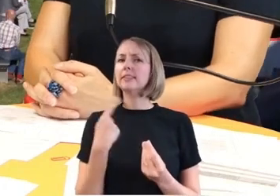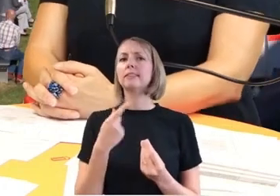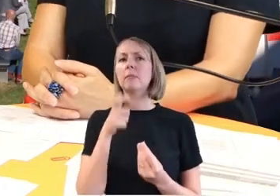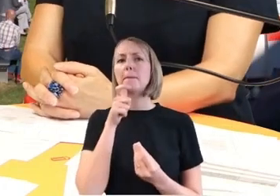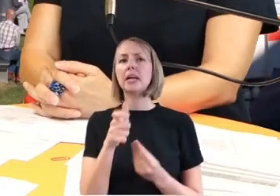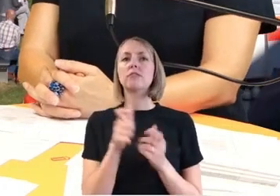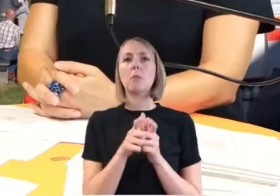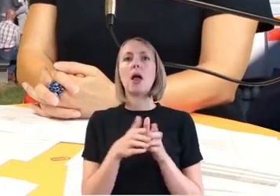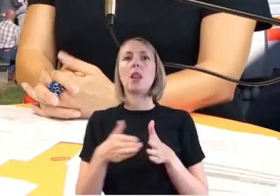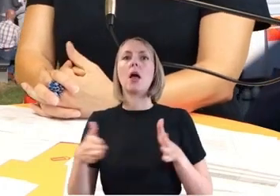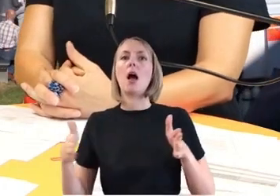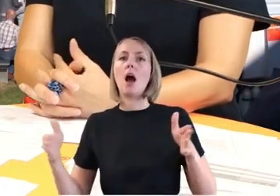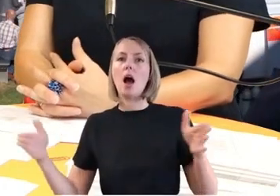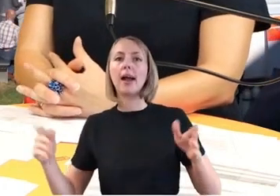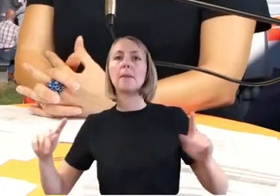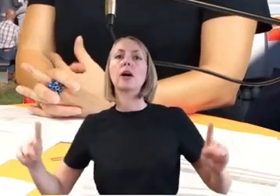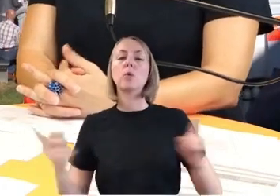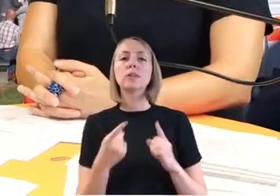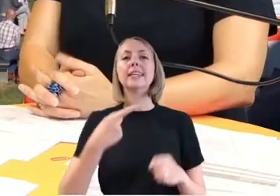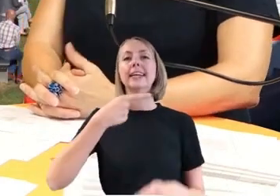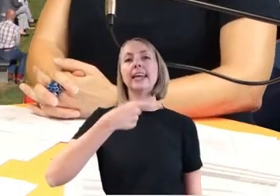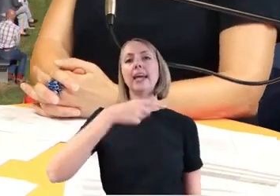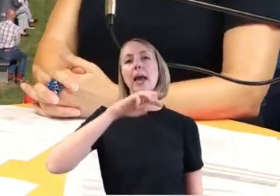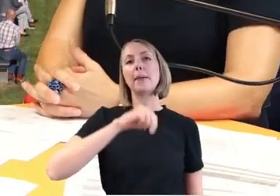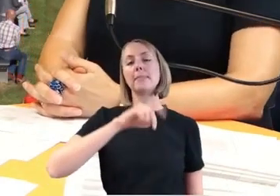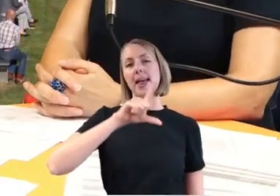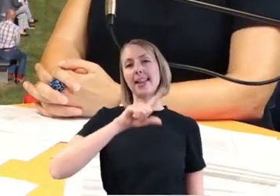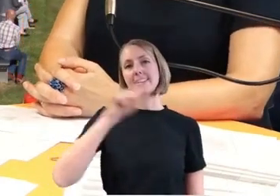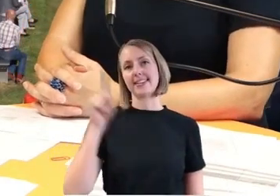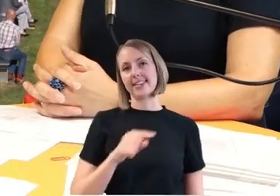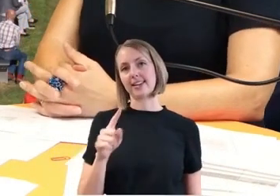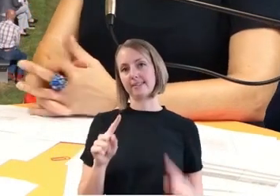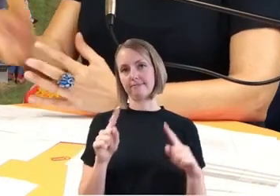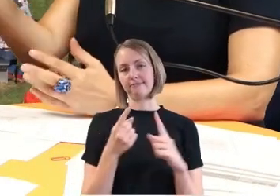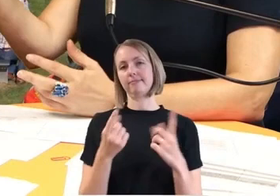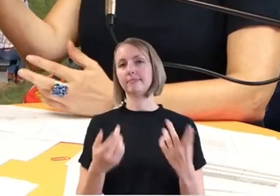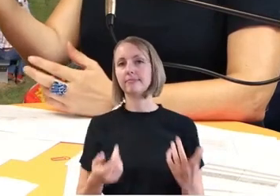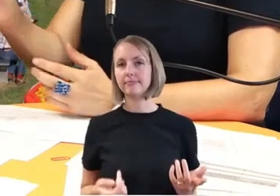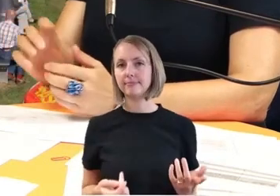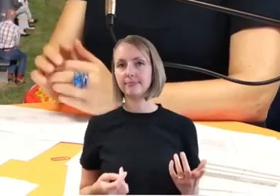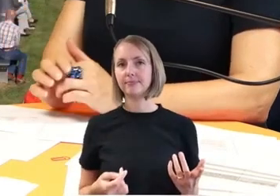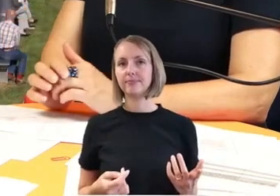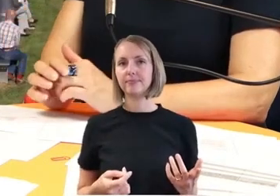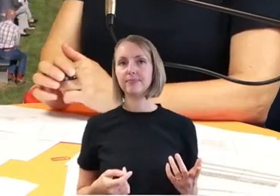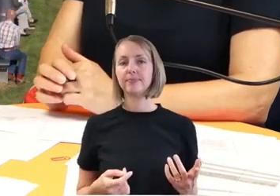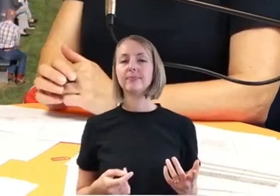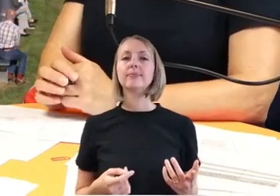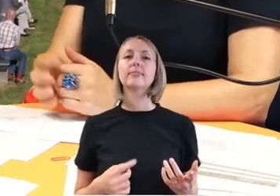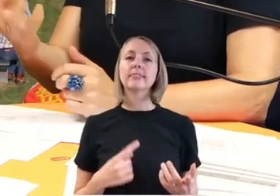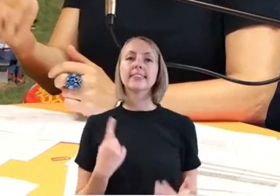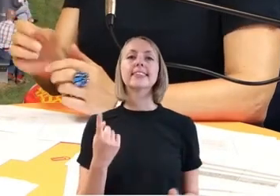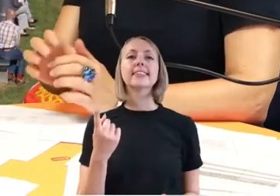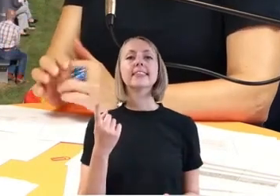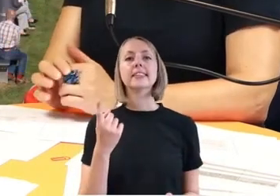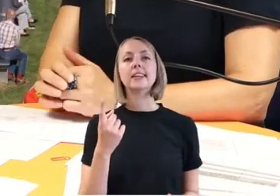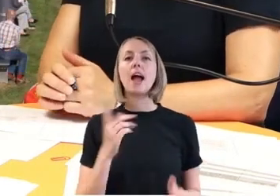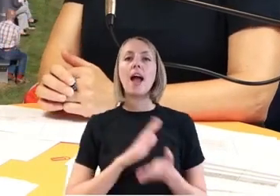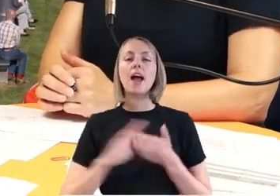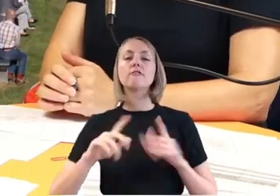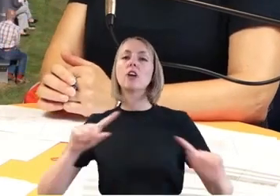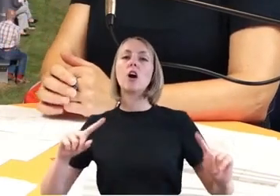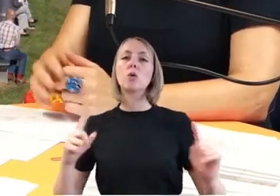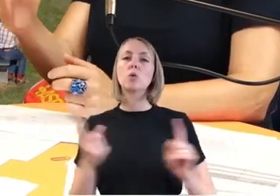kurz gmlz wir bemühen uns aber also wir können es zumindest auf gemeinsame melde- und lagezentrum